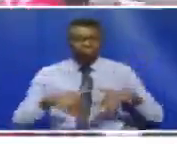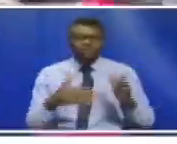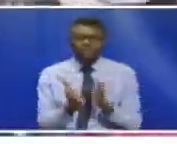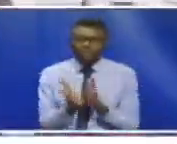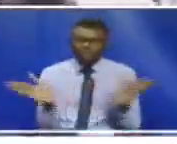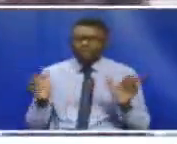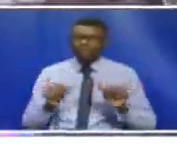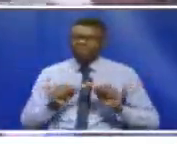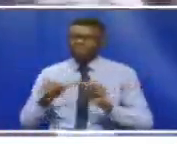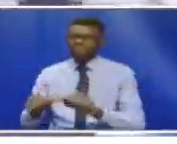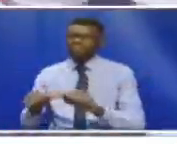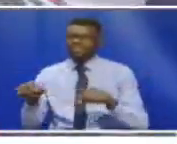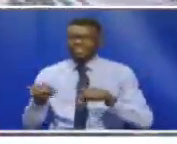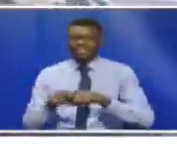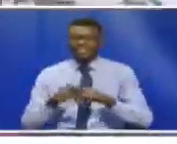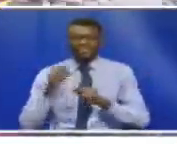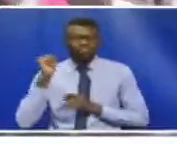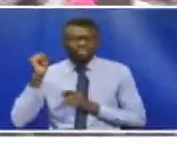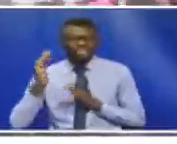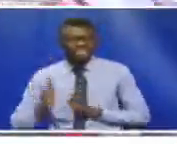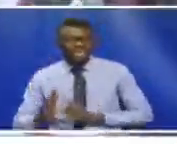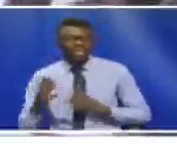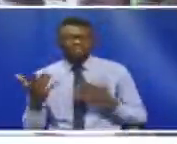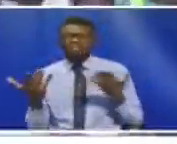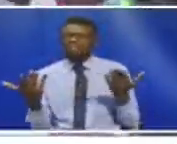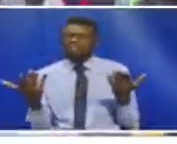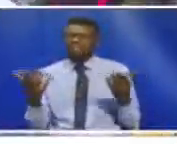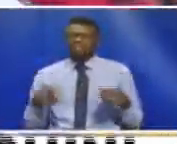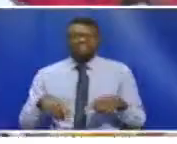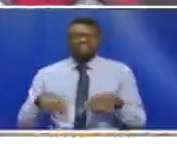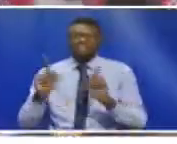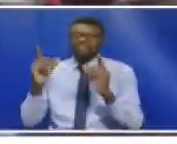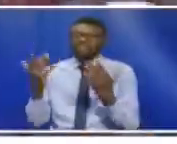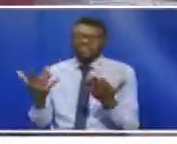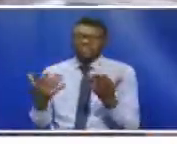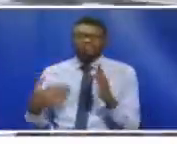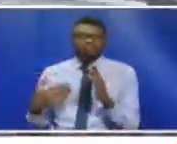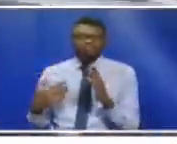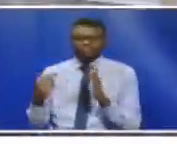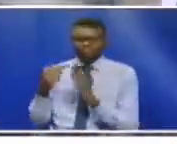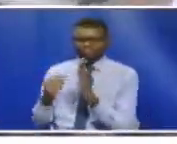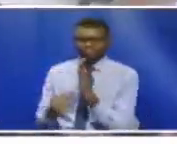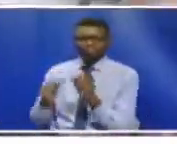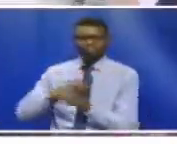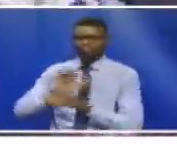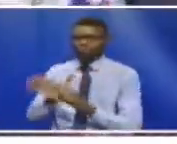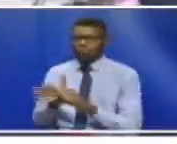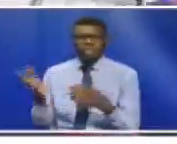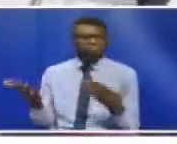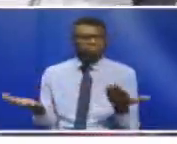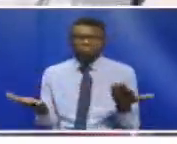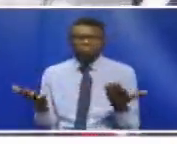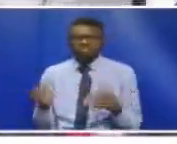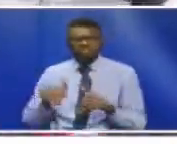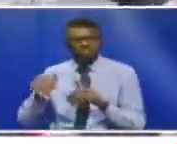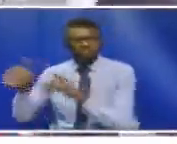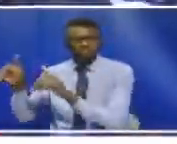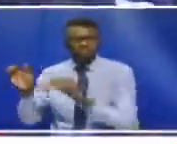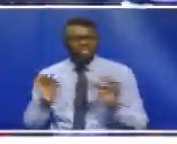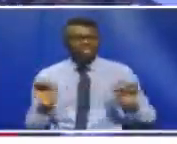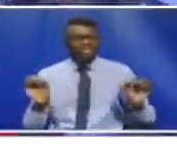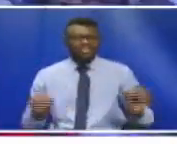kunoga, huku wanasiasa wakiongoza wa Kenya kukiuka masharti iliyonuiwa kuzuia maambukizi ya virusi vya